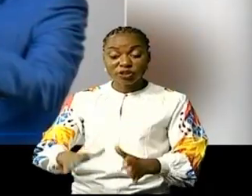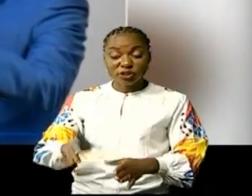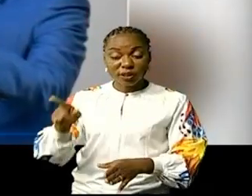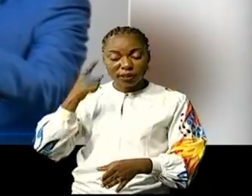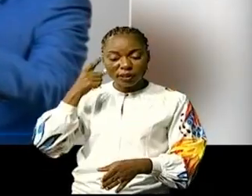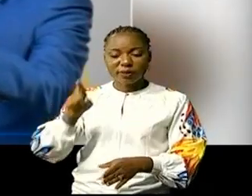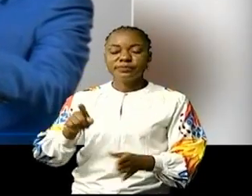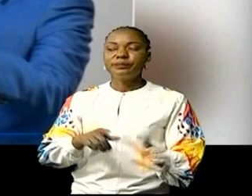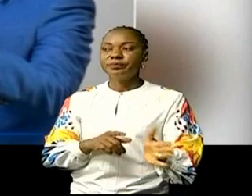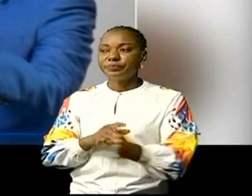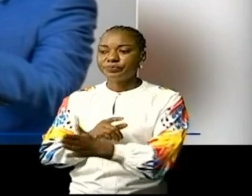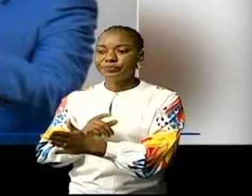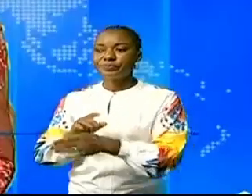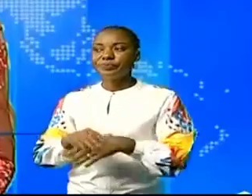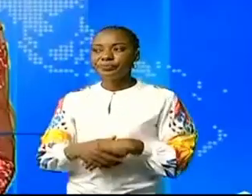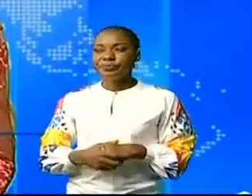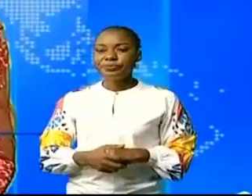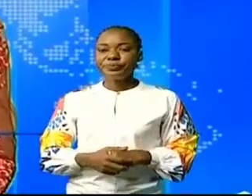Laurent Batumona.